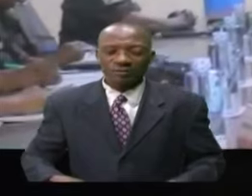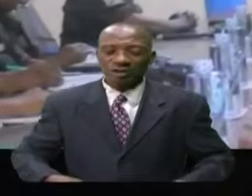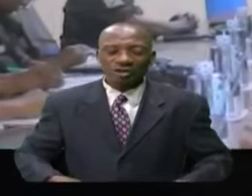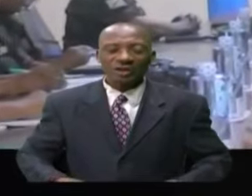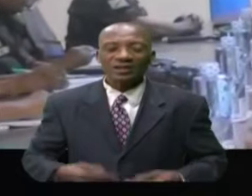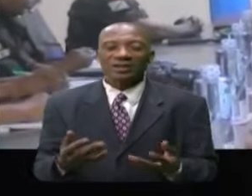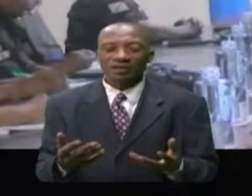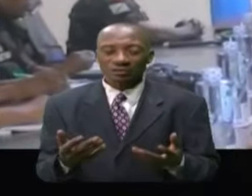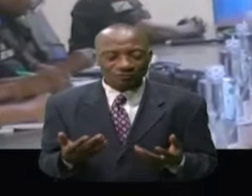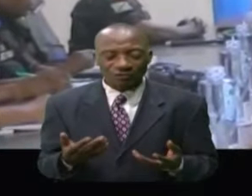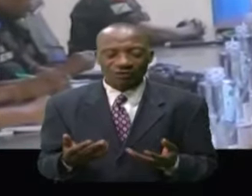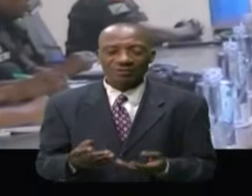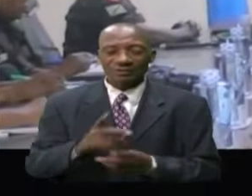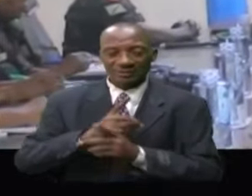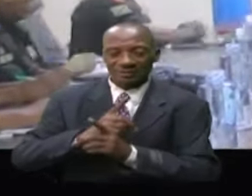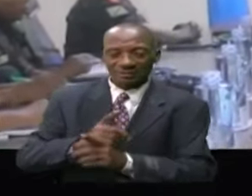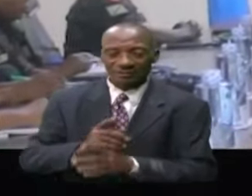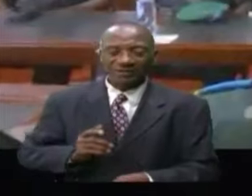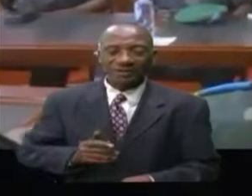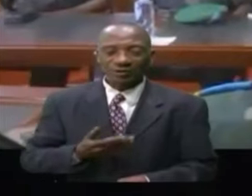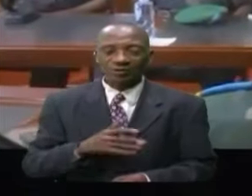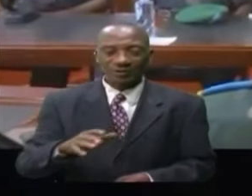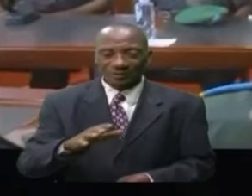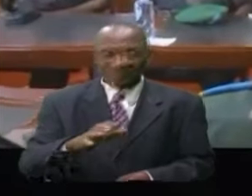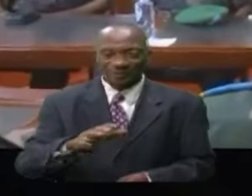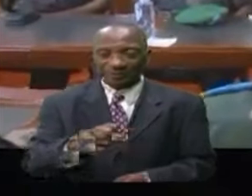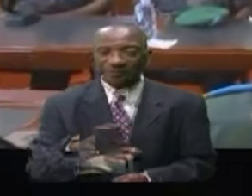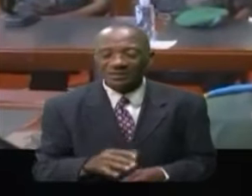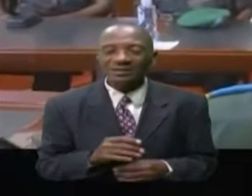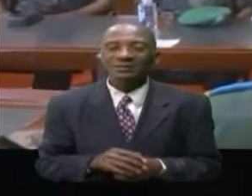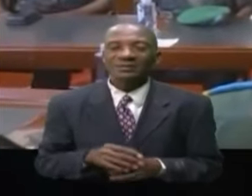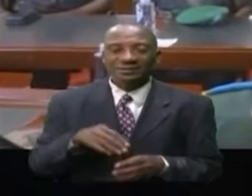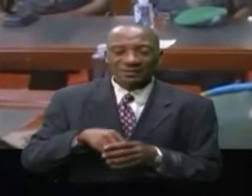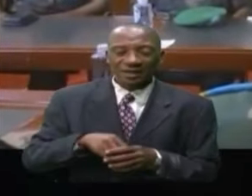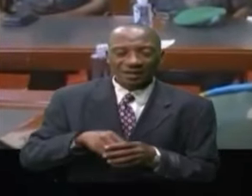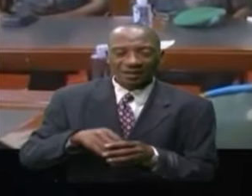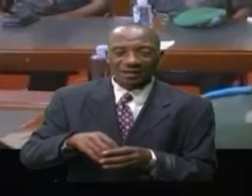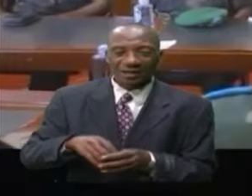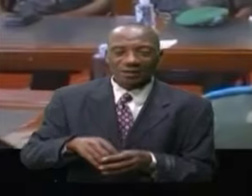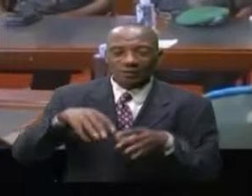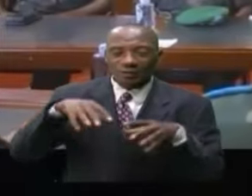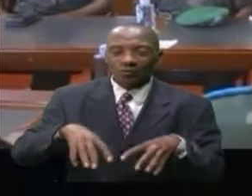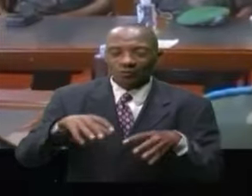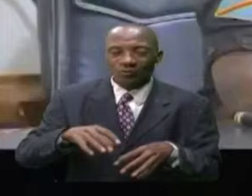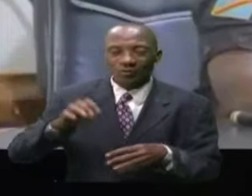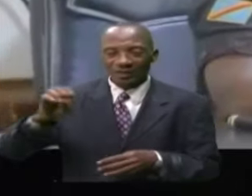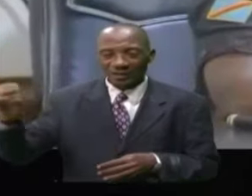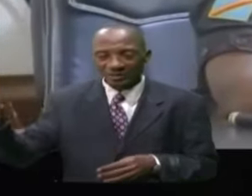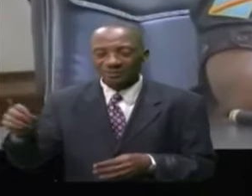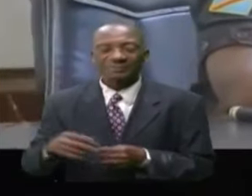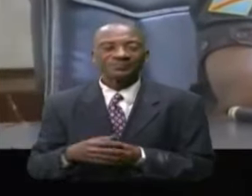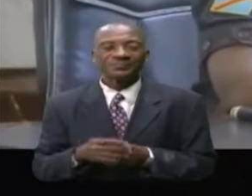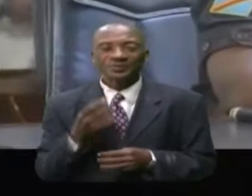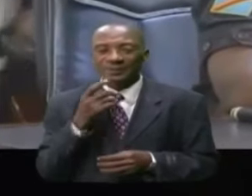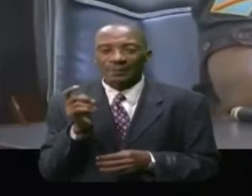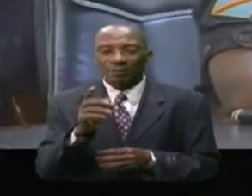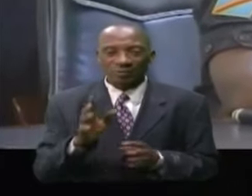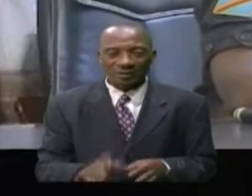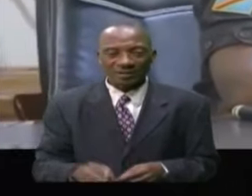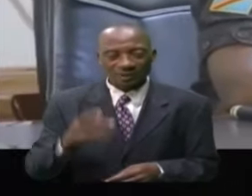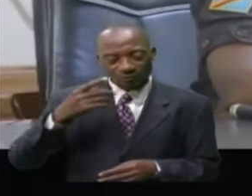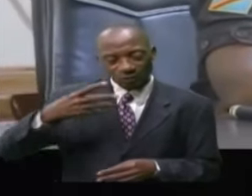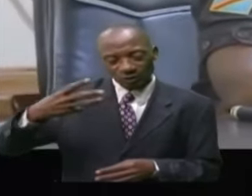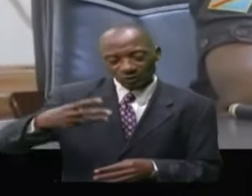C'est grâce aux approches militaires et non militaires que l'Ituri se stabilise de plus en plus. Le commandant de la 3e zone de